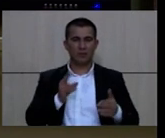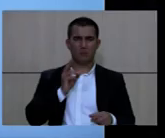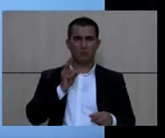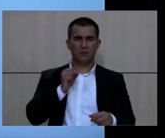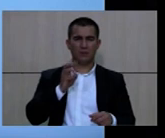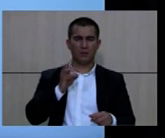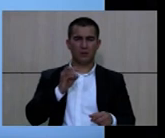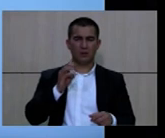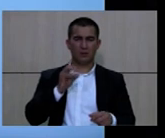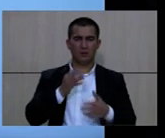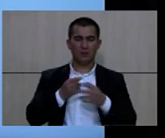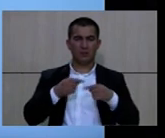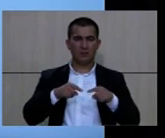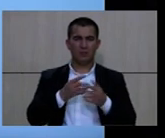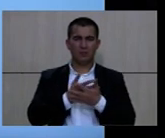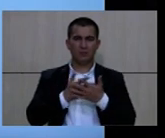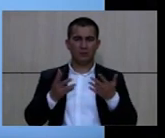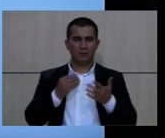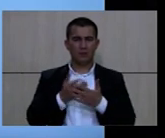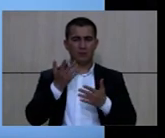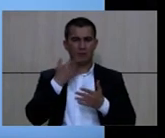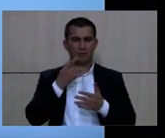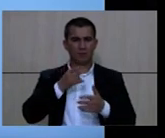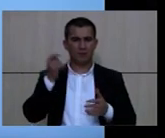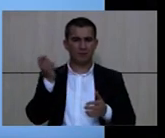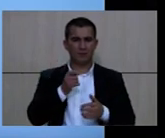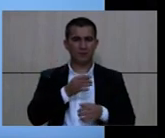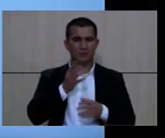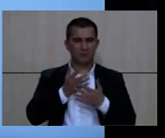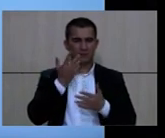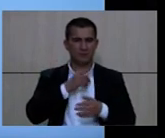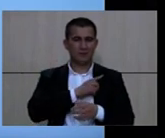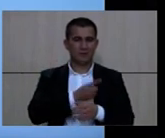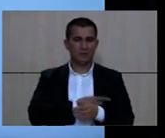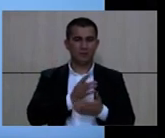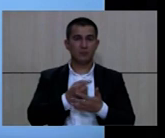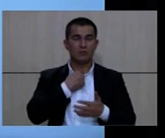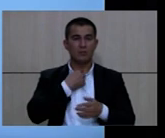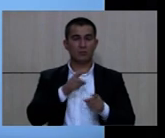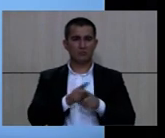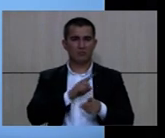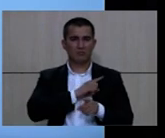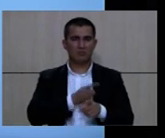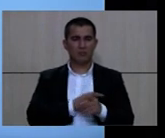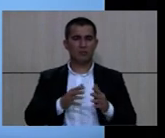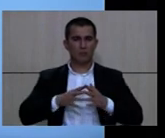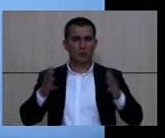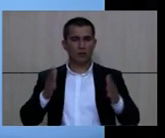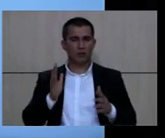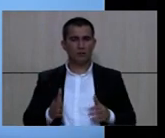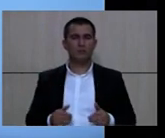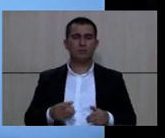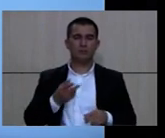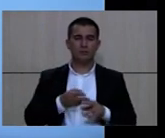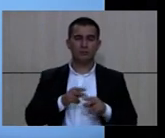Kamerton qanchalik katta amplituda bilan tebransa, undan chiqadigan tovushning qattiqligi shuncha katta bo'ladi.